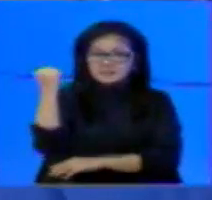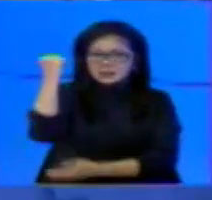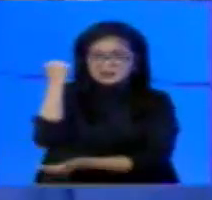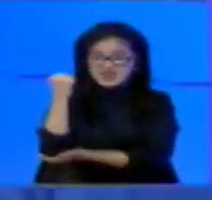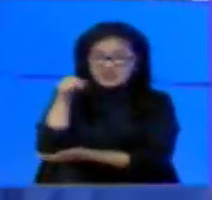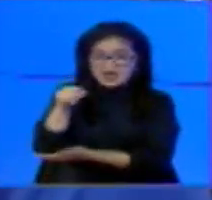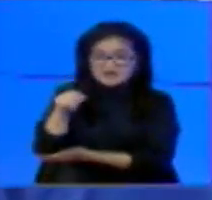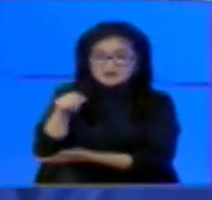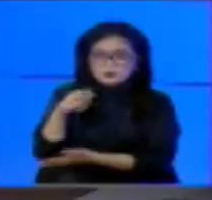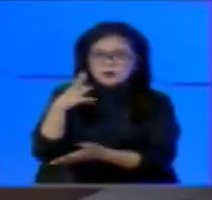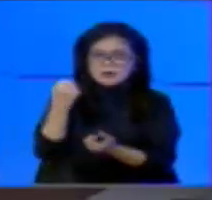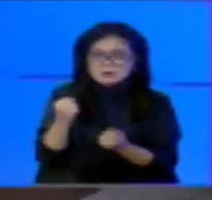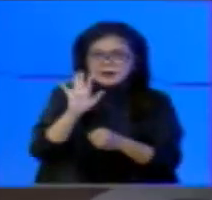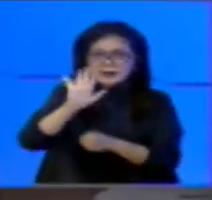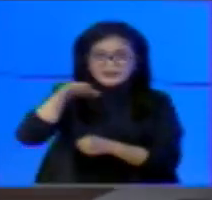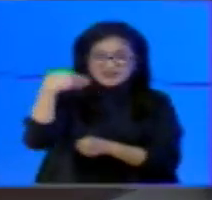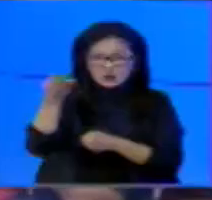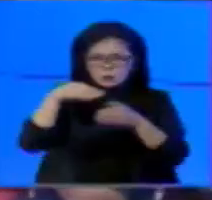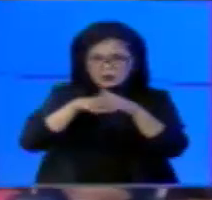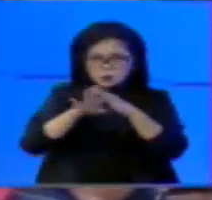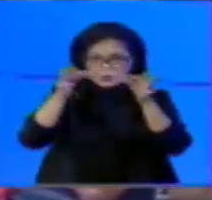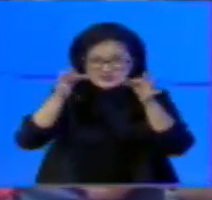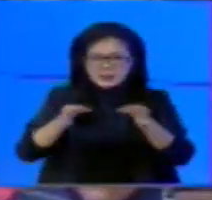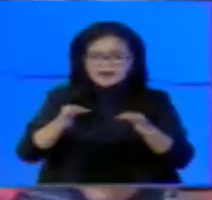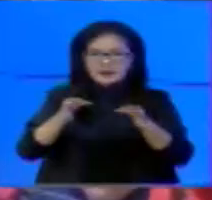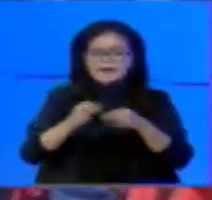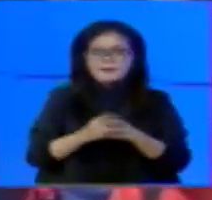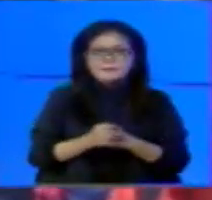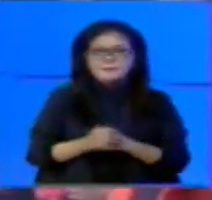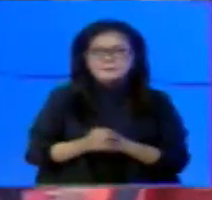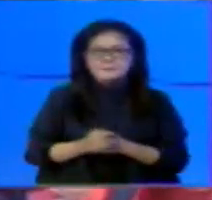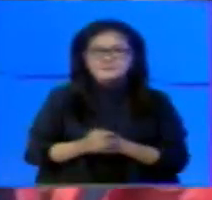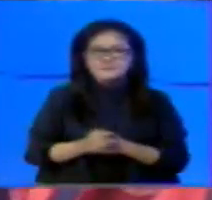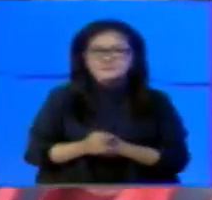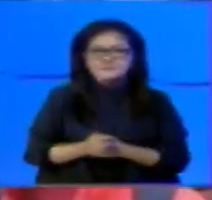hukuman 5 tahun penjara. Dari Bandung, Jawa Barat, Sofan Endrawan, iNews, melaporkan.